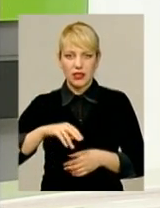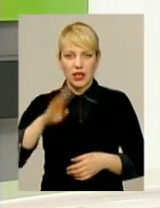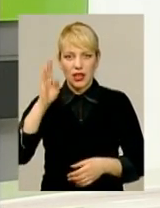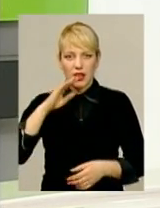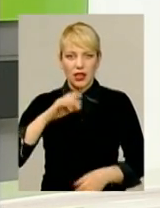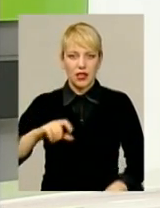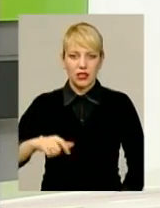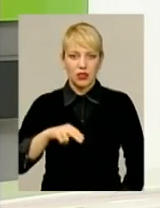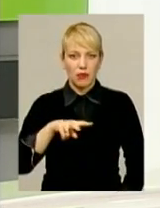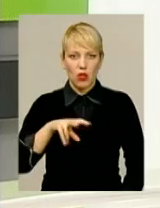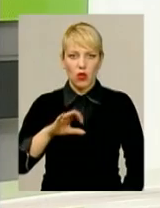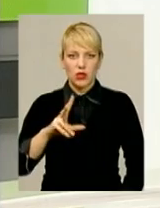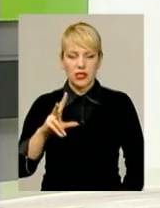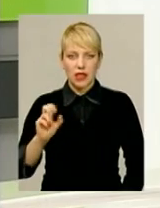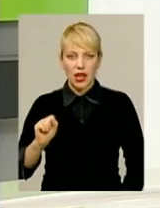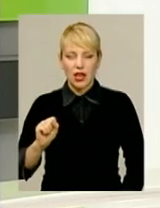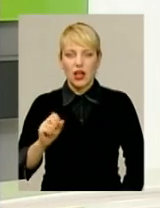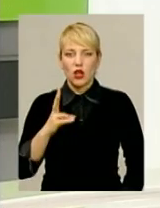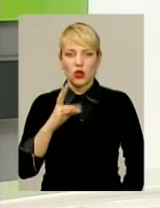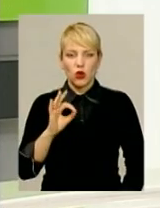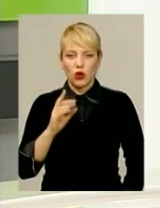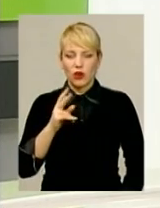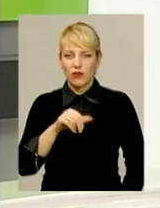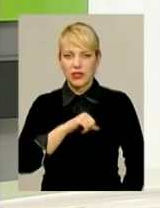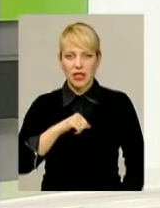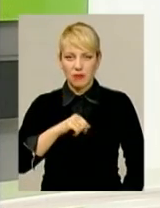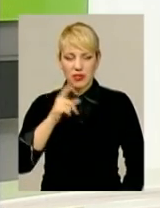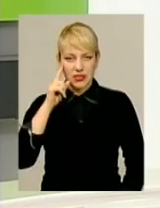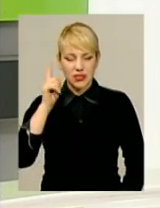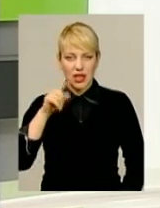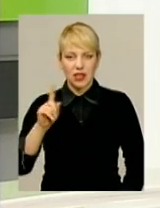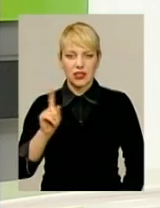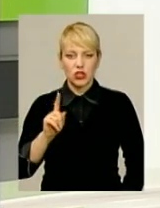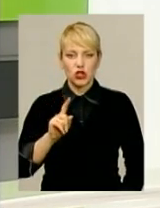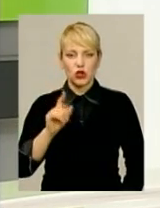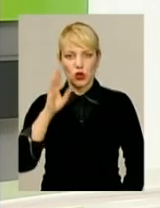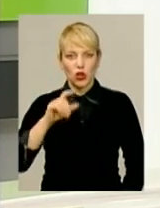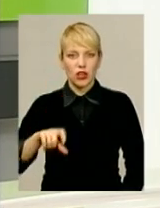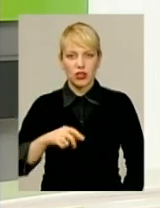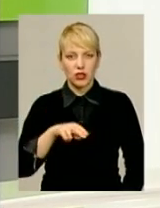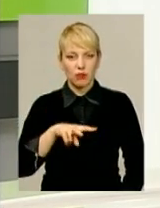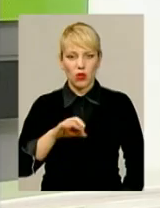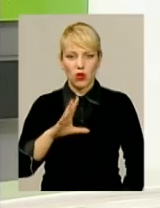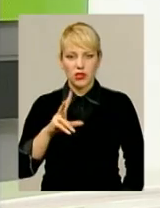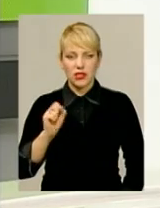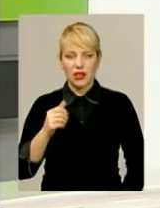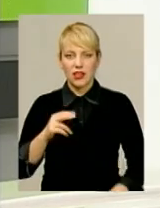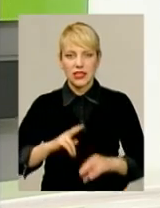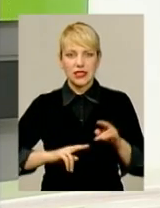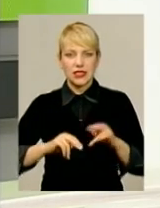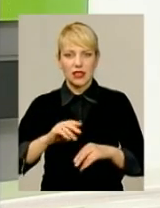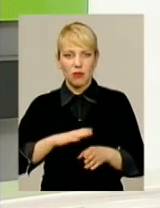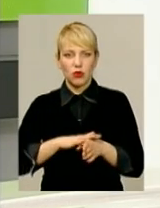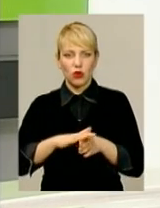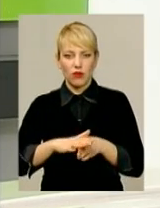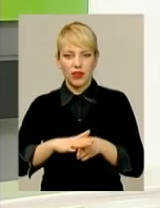Плоскої. Але на сьогоднішній день ви самі чітко знаєте, що річка Плоска фактично вся забудована.